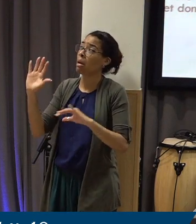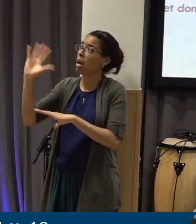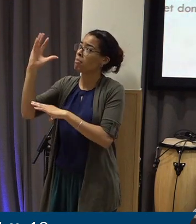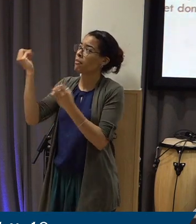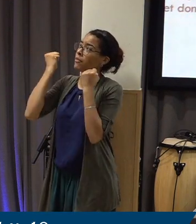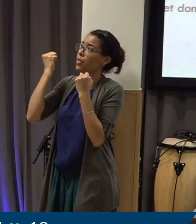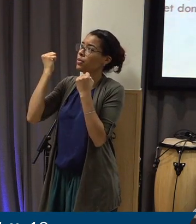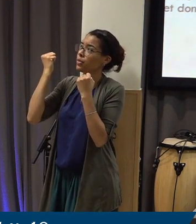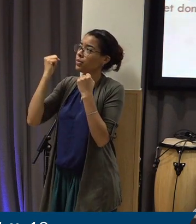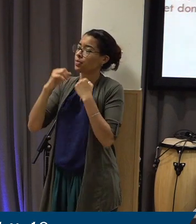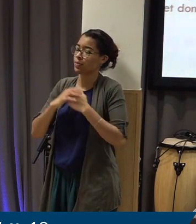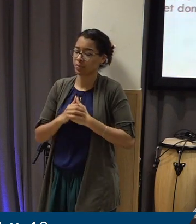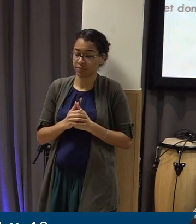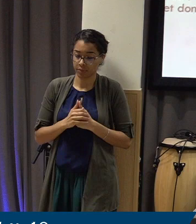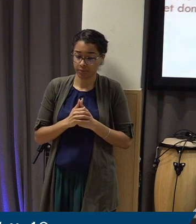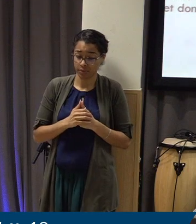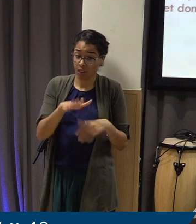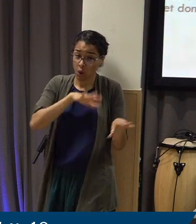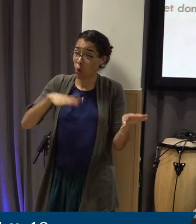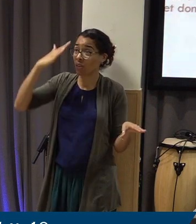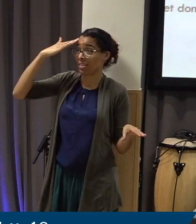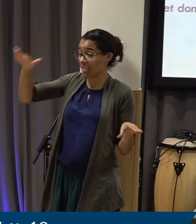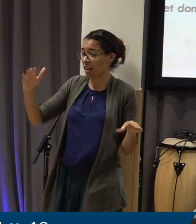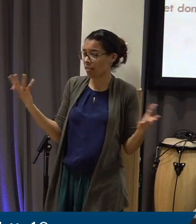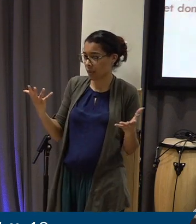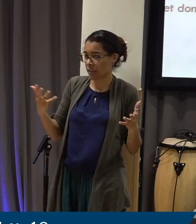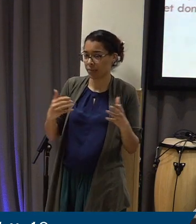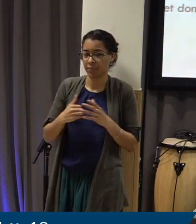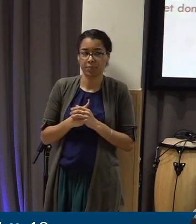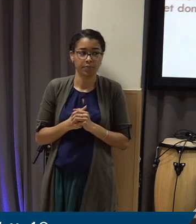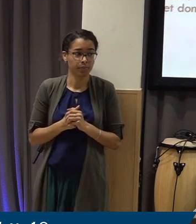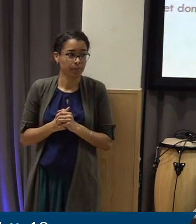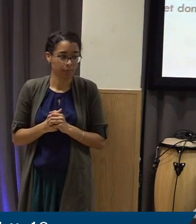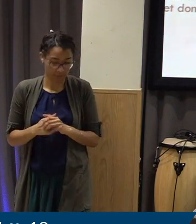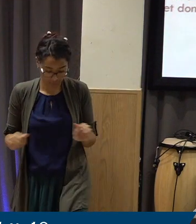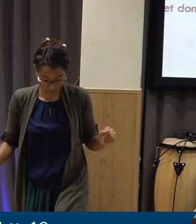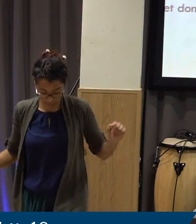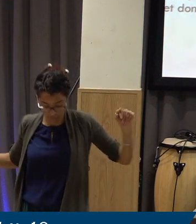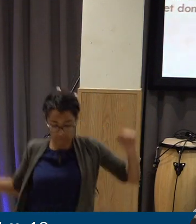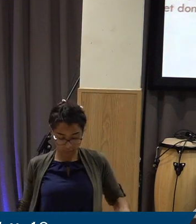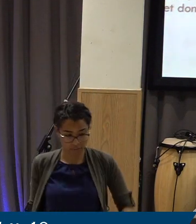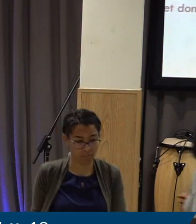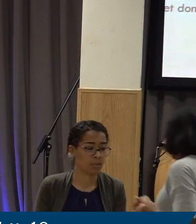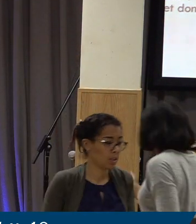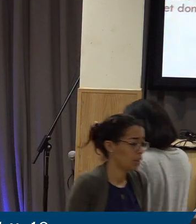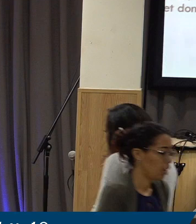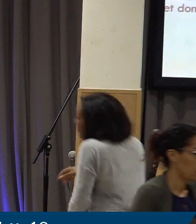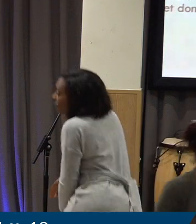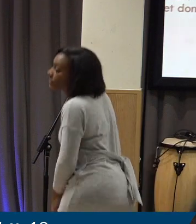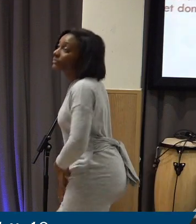forte. » Donc ils le savent de quoi il s'agit. Te voilà, me voilà, nous voilà